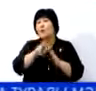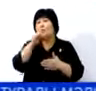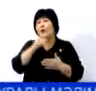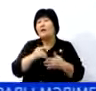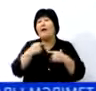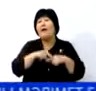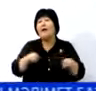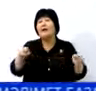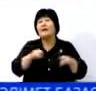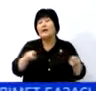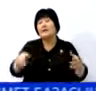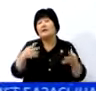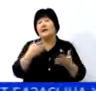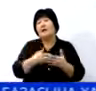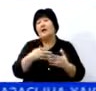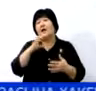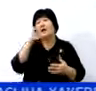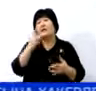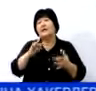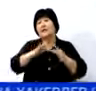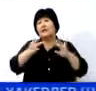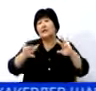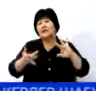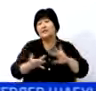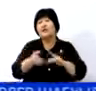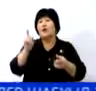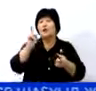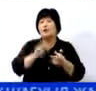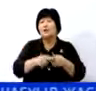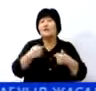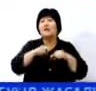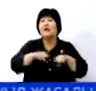агитация, яғни социальные сети болады, интернет желілері арқылы біз агитация жүргіздік.